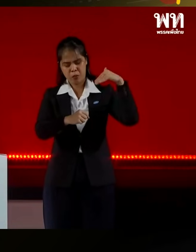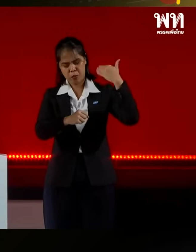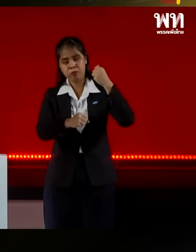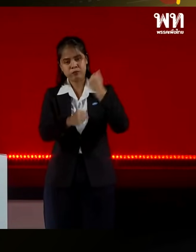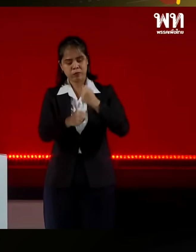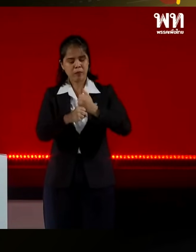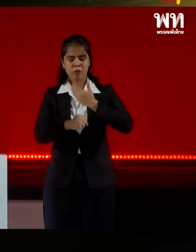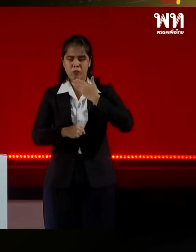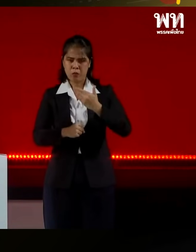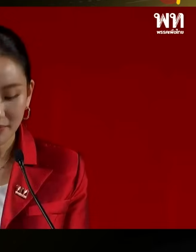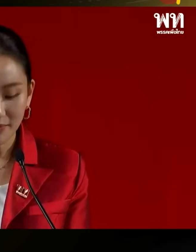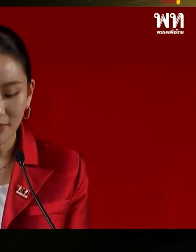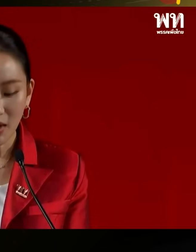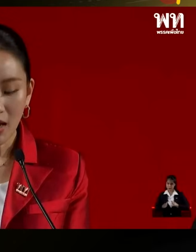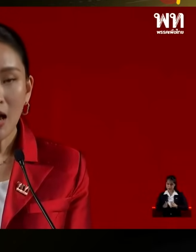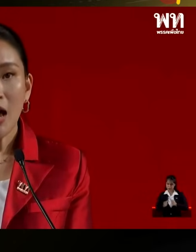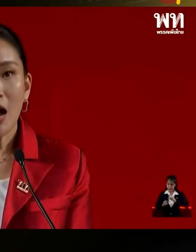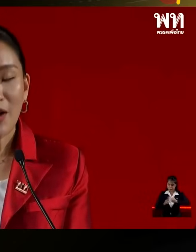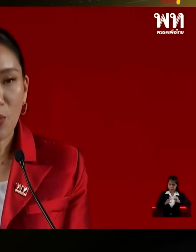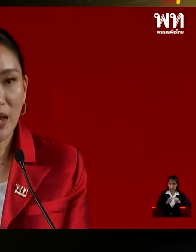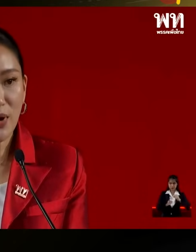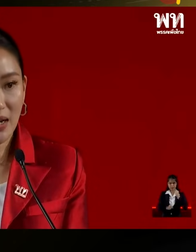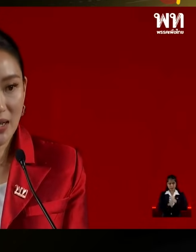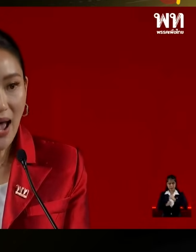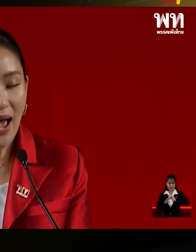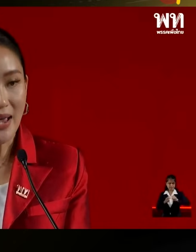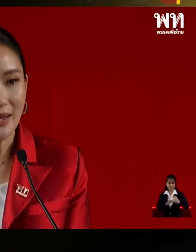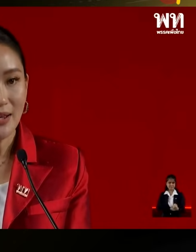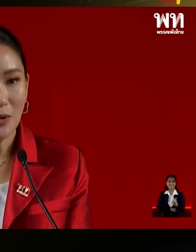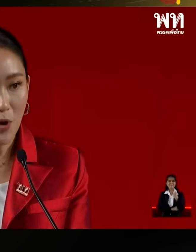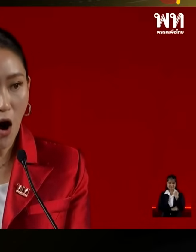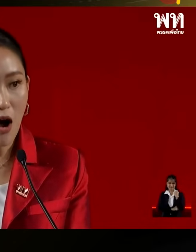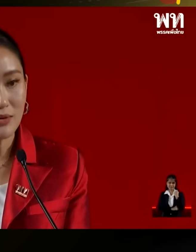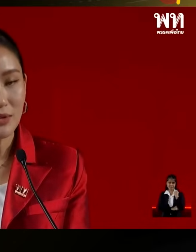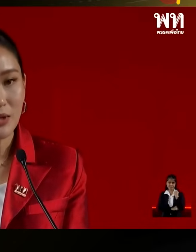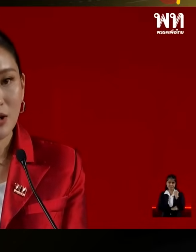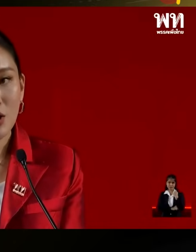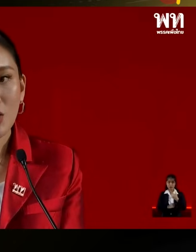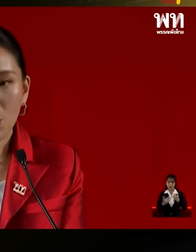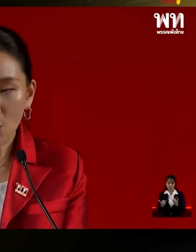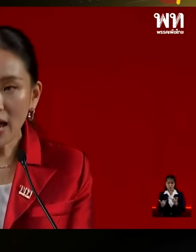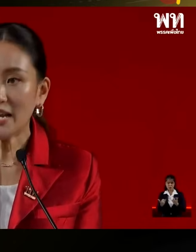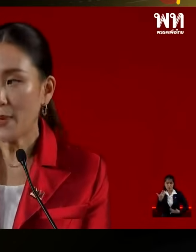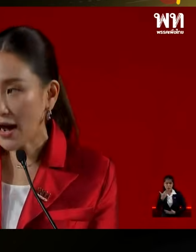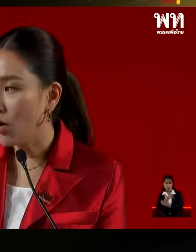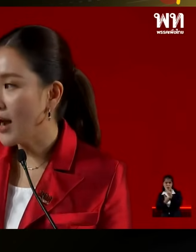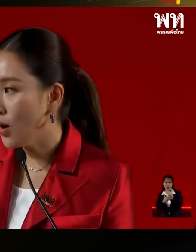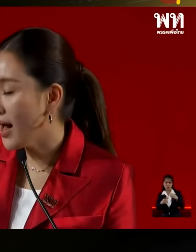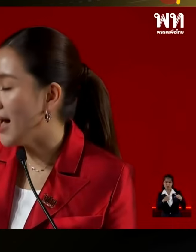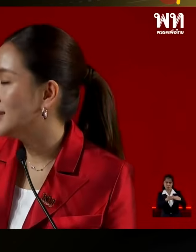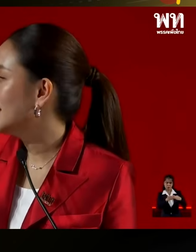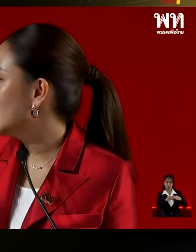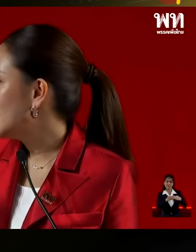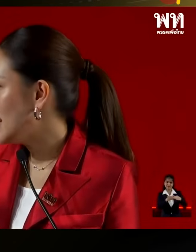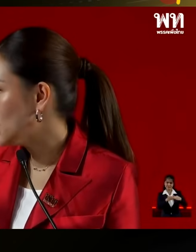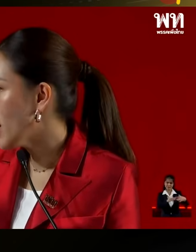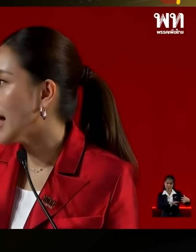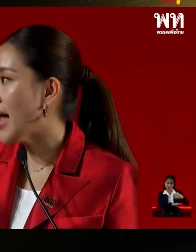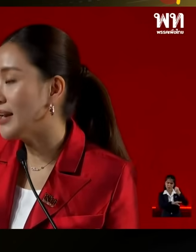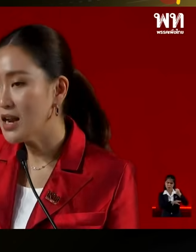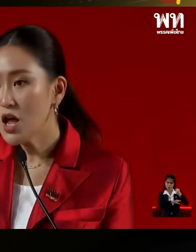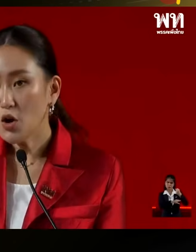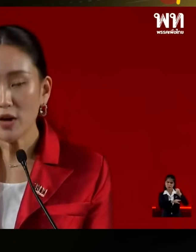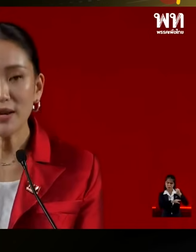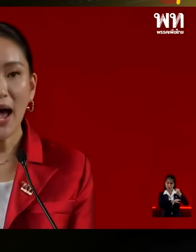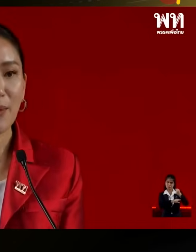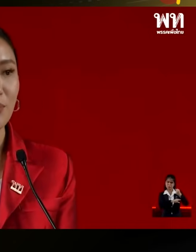เศรษฐกิจสังคมปัจจุบันมันต้องการความ แล้วรัฐบาลปัจจุบันรัฐบาลตอนนี้มันต้องการรัฐ